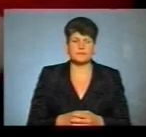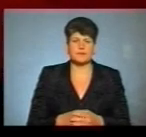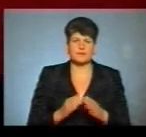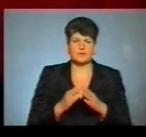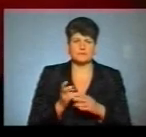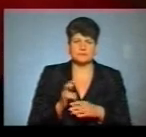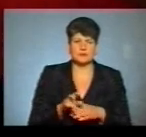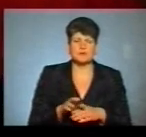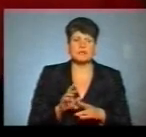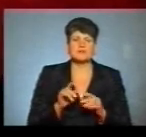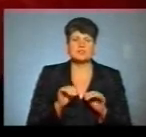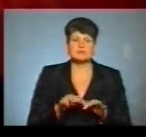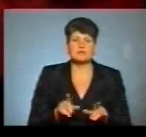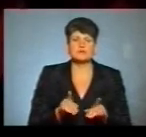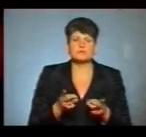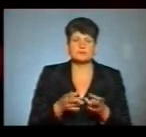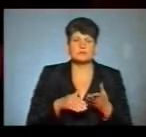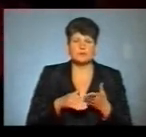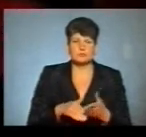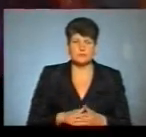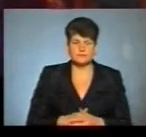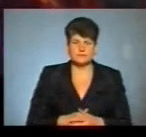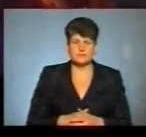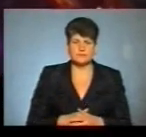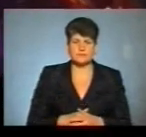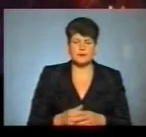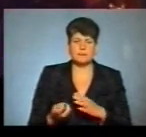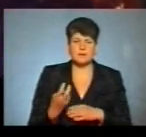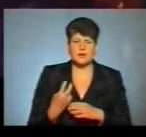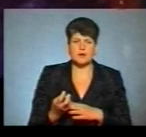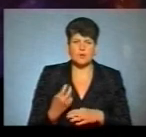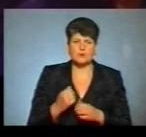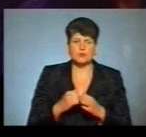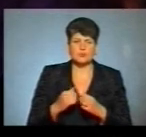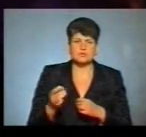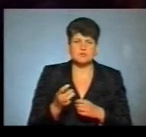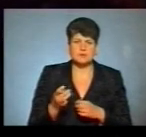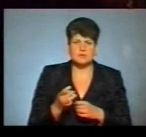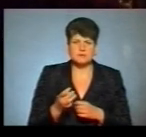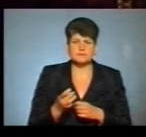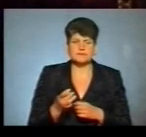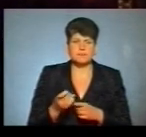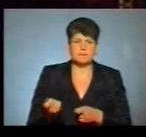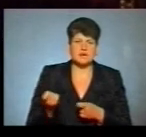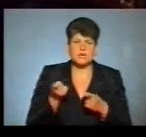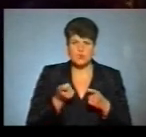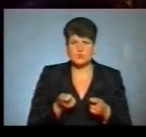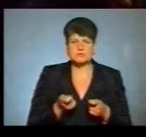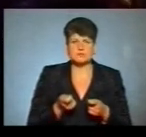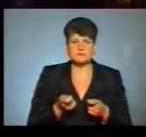Як ваші справи? Що вам потрібно допомогти? Приходи кожен раз і